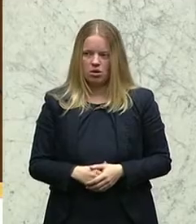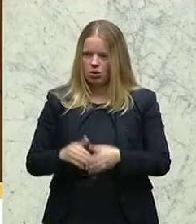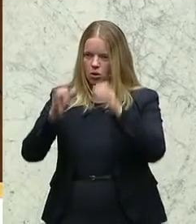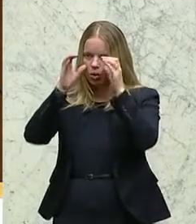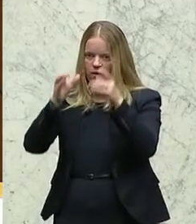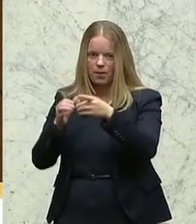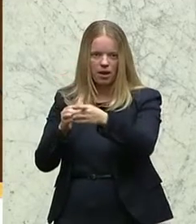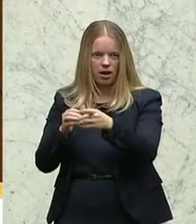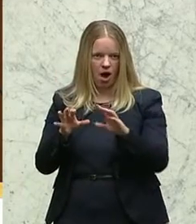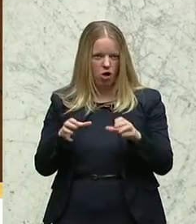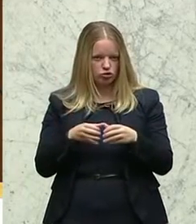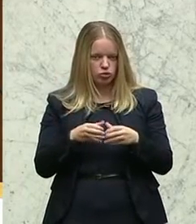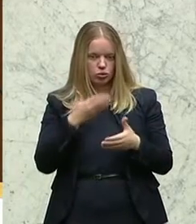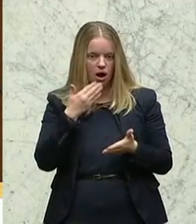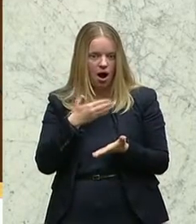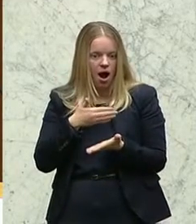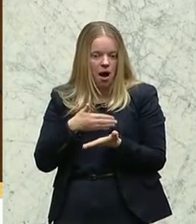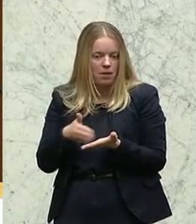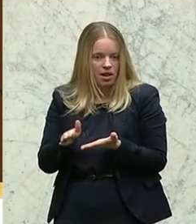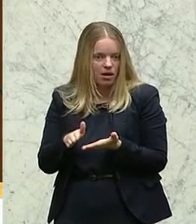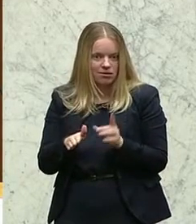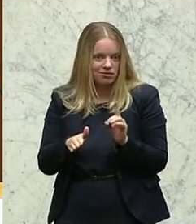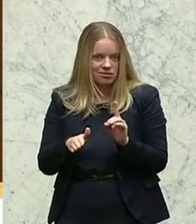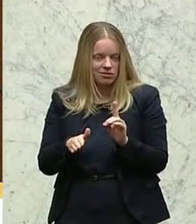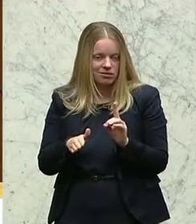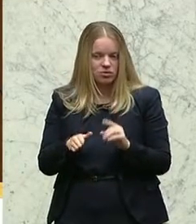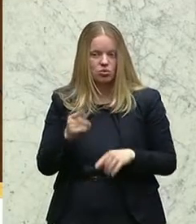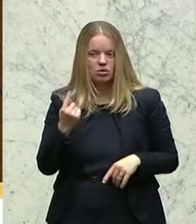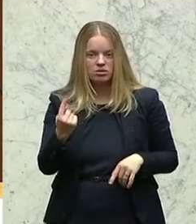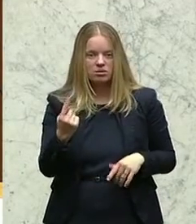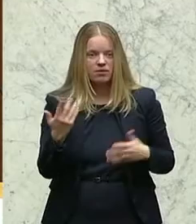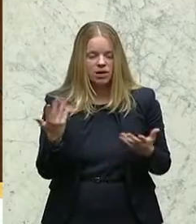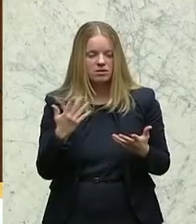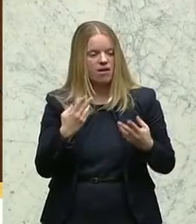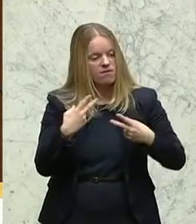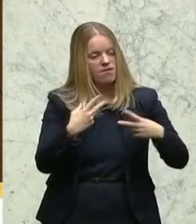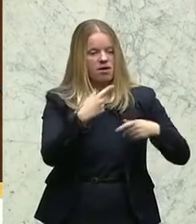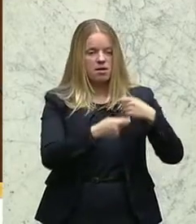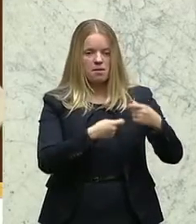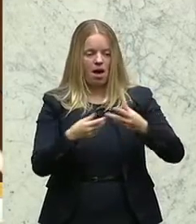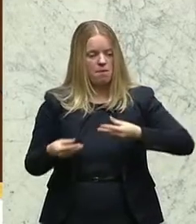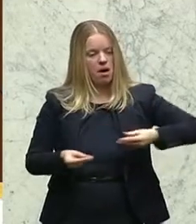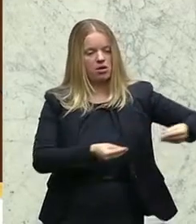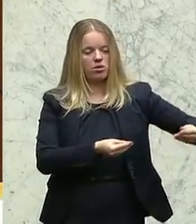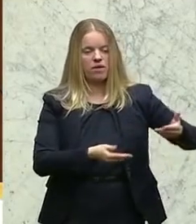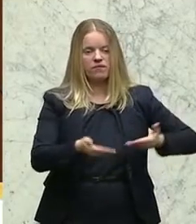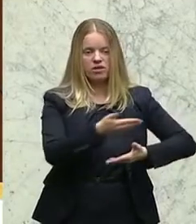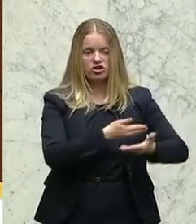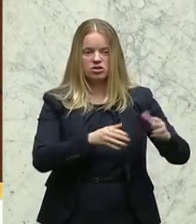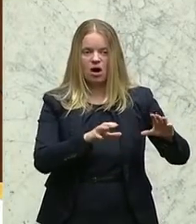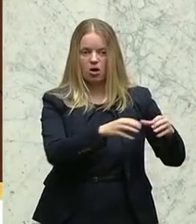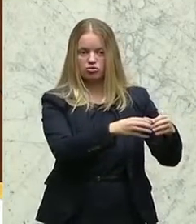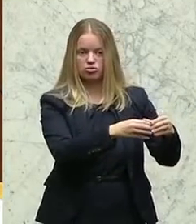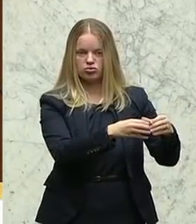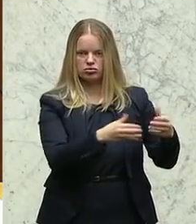Petitionsausschuss nicht abgelehnt und damit schubladisiert, sondern hat es einer Weiterbearbeitung im Wirtschaftsausschuss